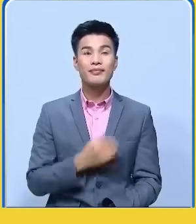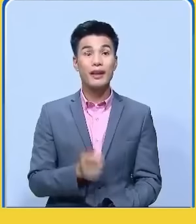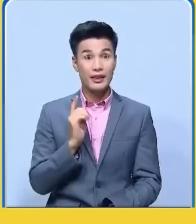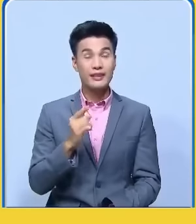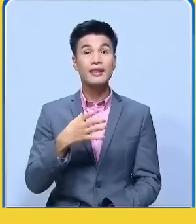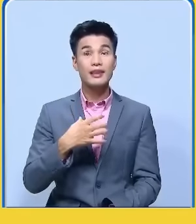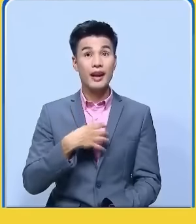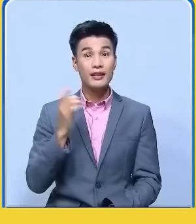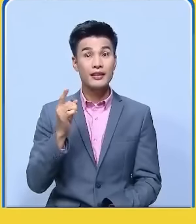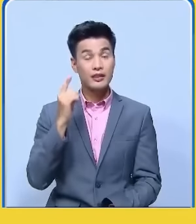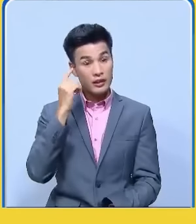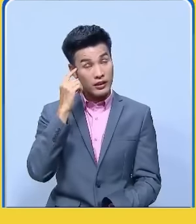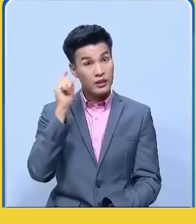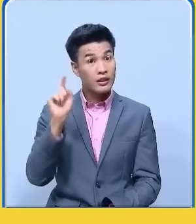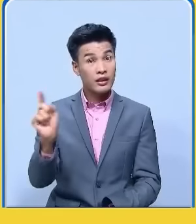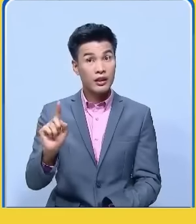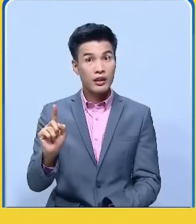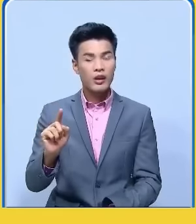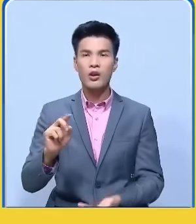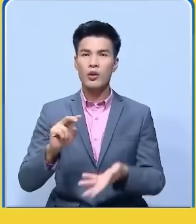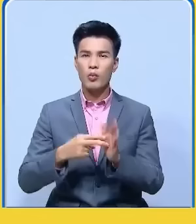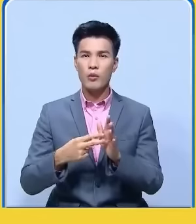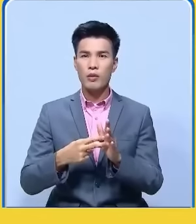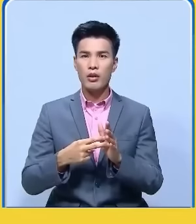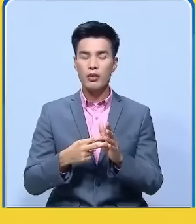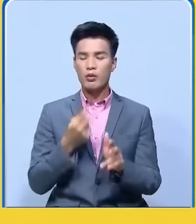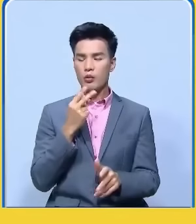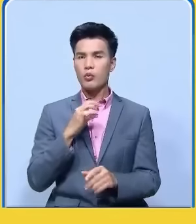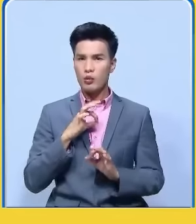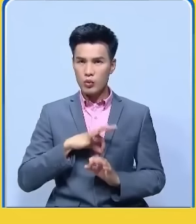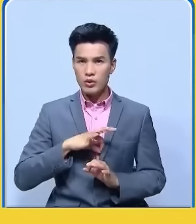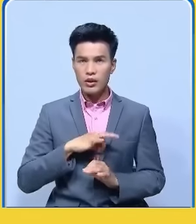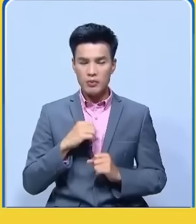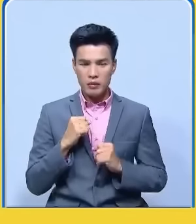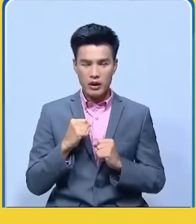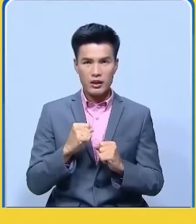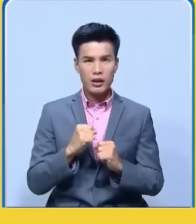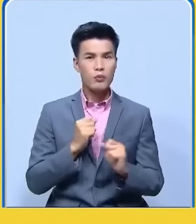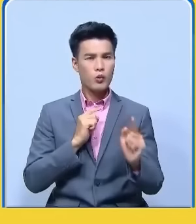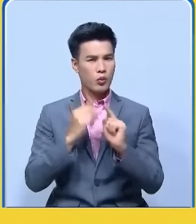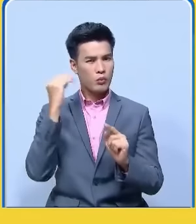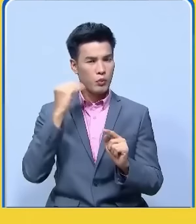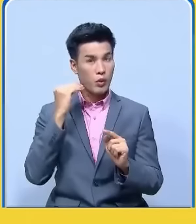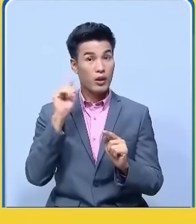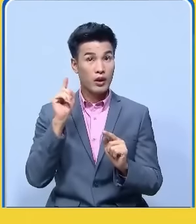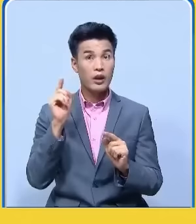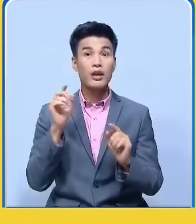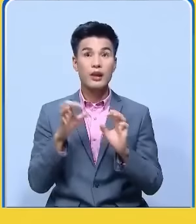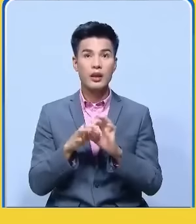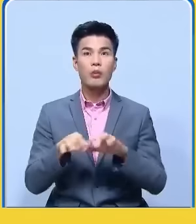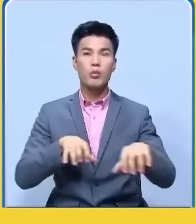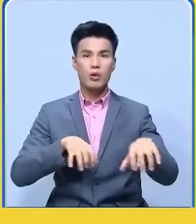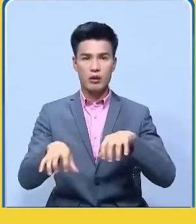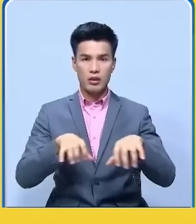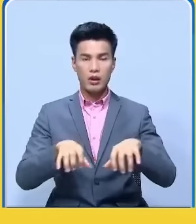น้องอยากได้เนี่ยมันสะท้อนอะไรบางอย่างที่เราเองพยายามที่จะพูดถึงกันมาอยู่ตลอดในแง่ของการการบริหารจัด